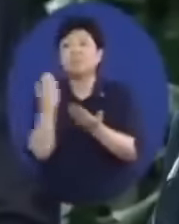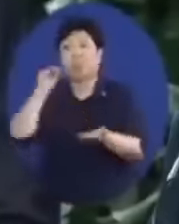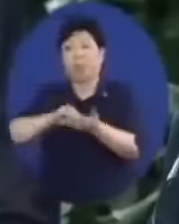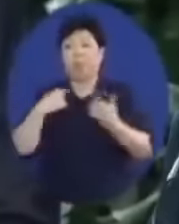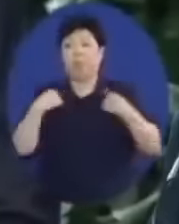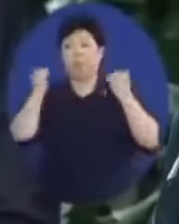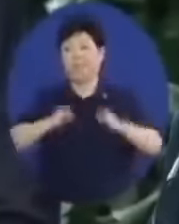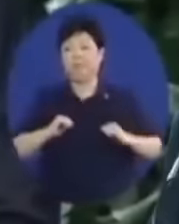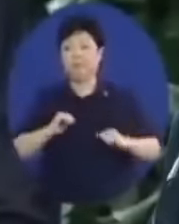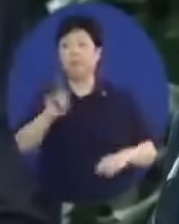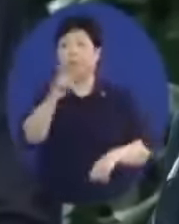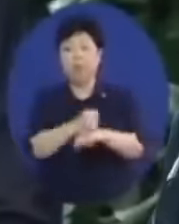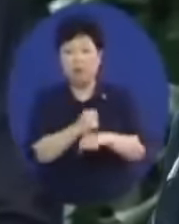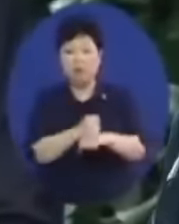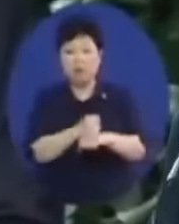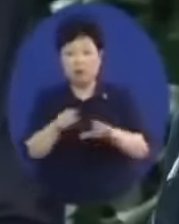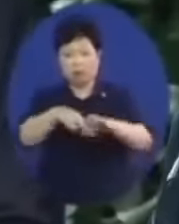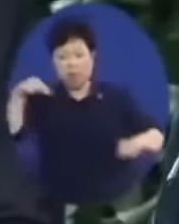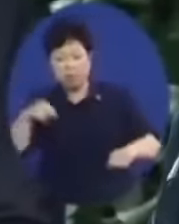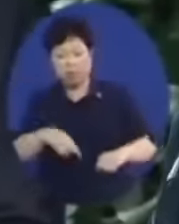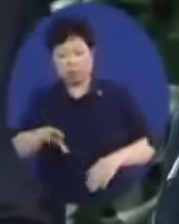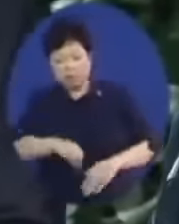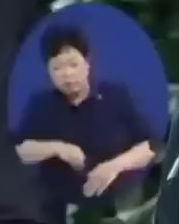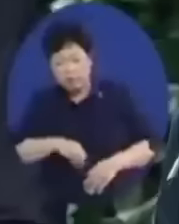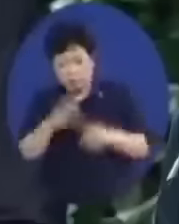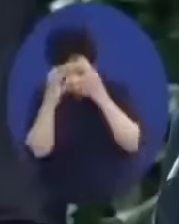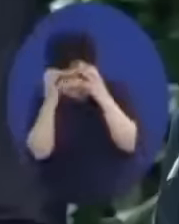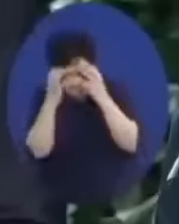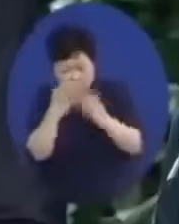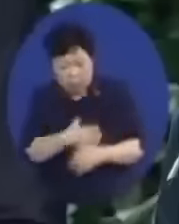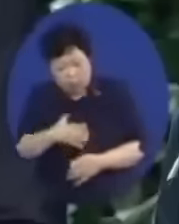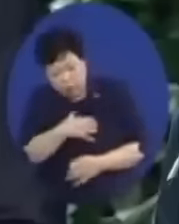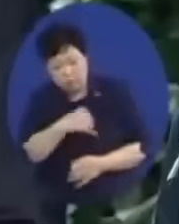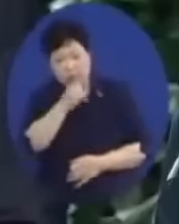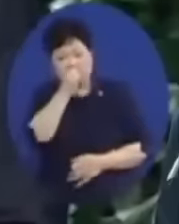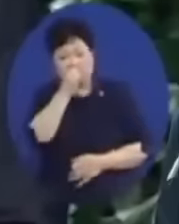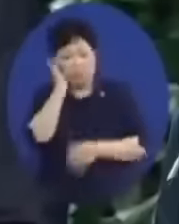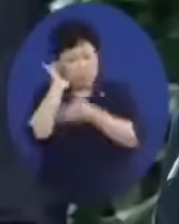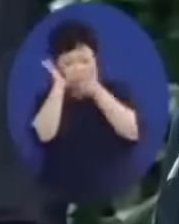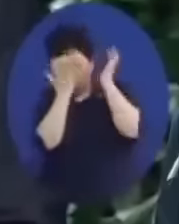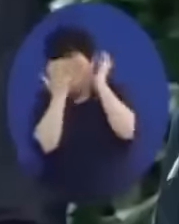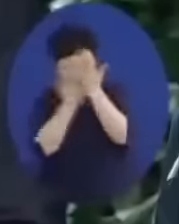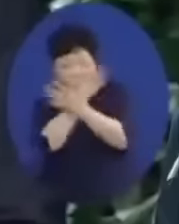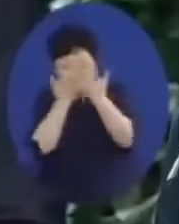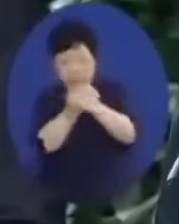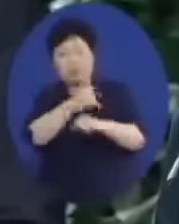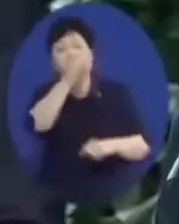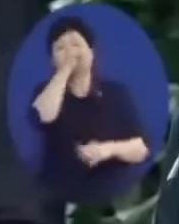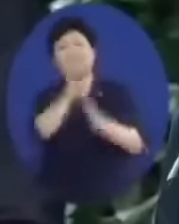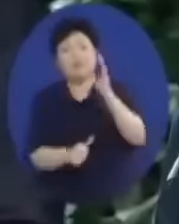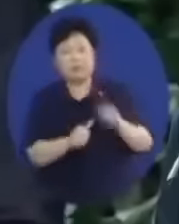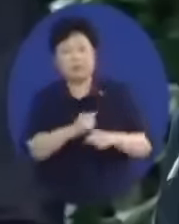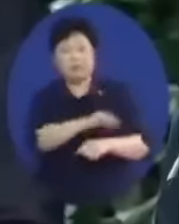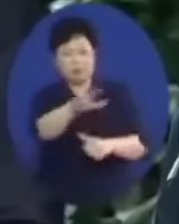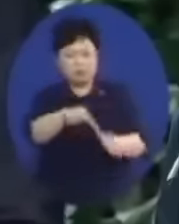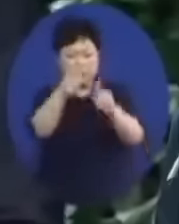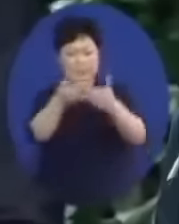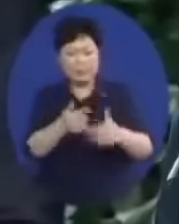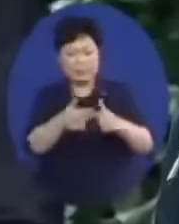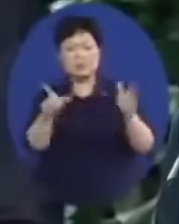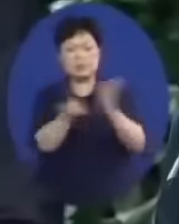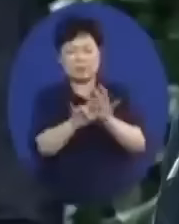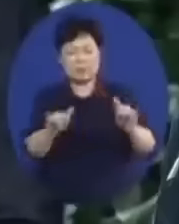것입니다. 그래서 헐벗고 굶주리고 고생하고 괴로워하고 혼돈에 빠져있는 것입니다. 구원받은 우리